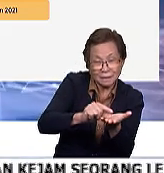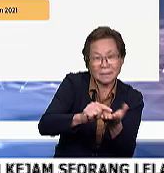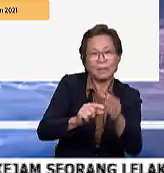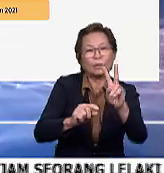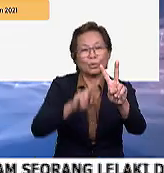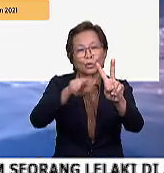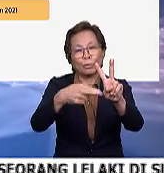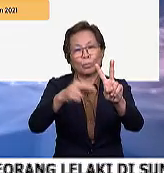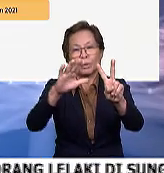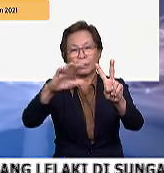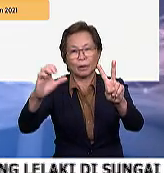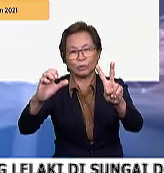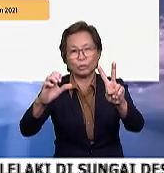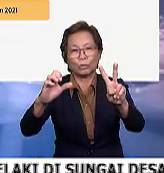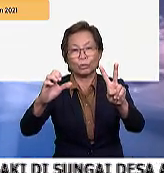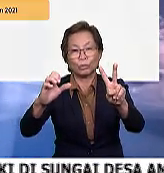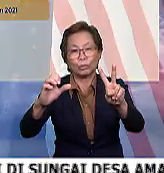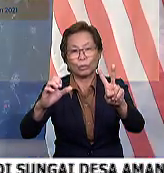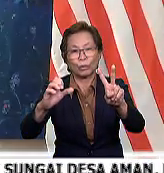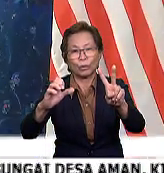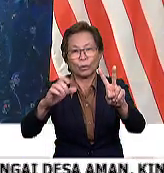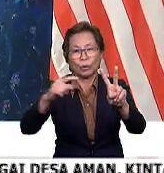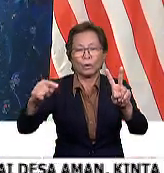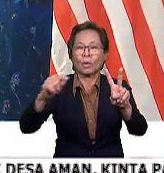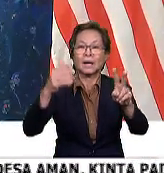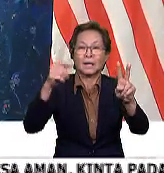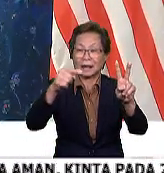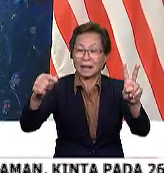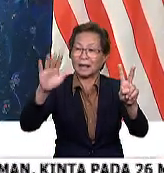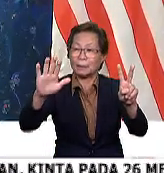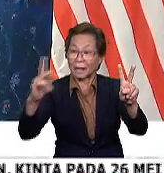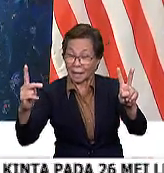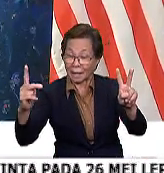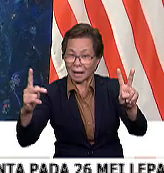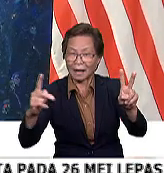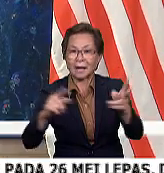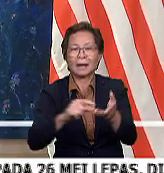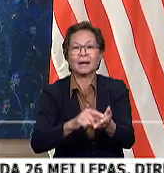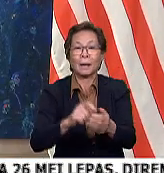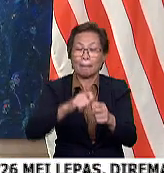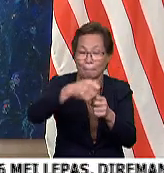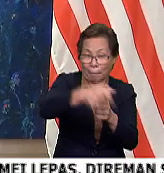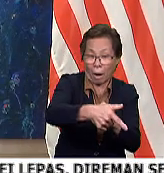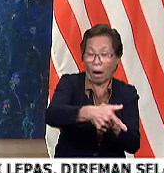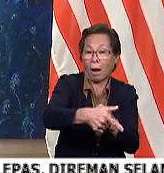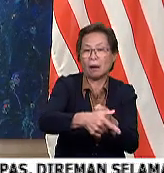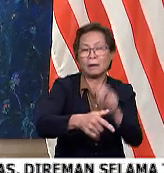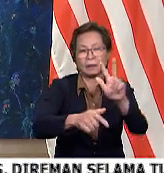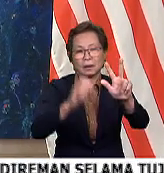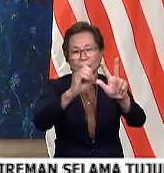antara 2501 hingga 5000 akan menembak ada sebanyak